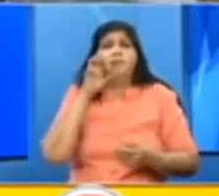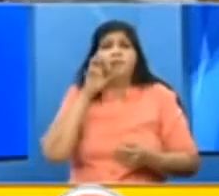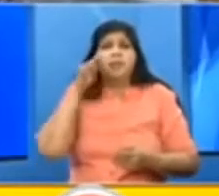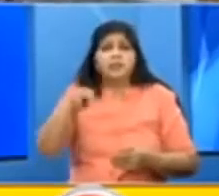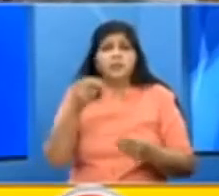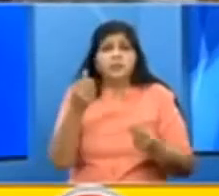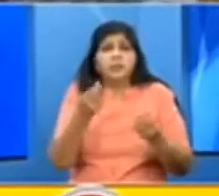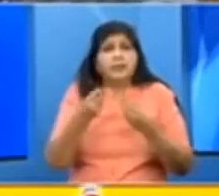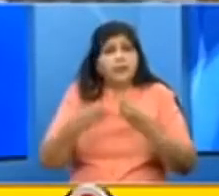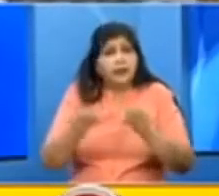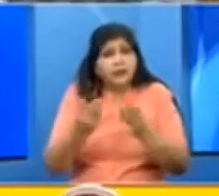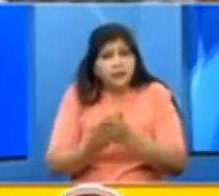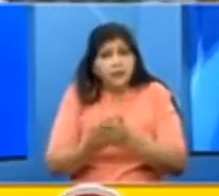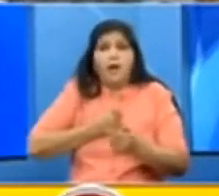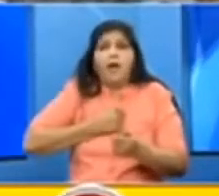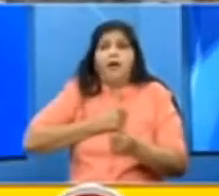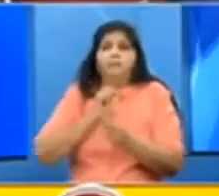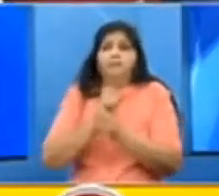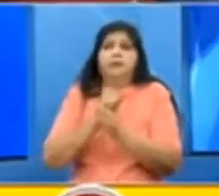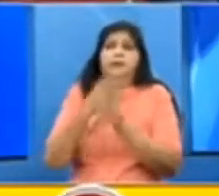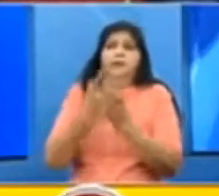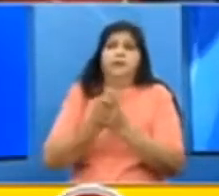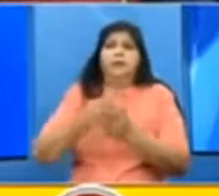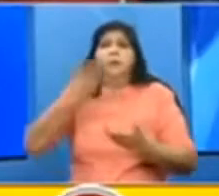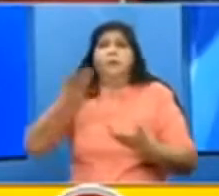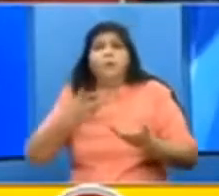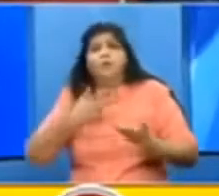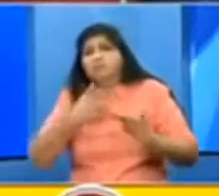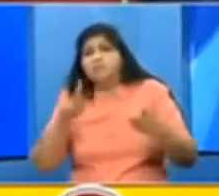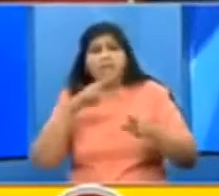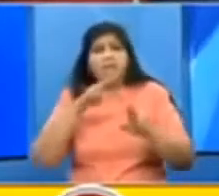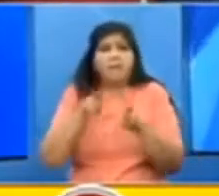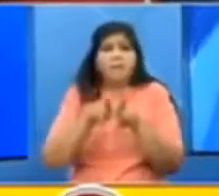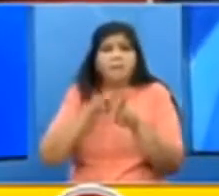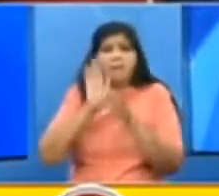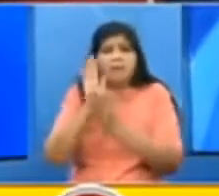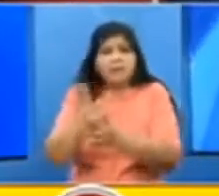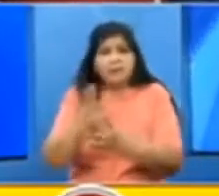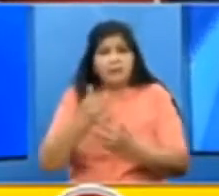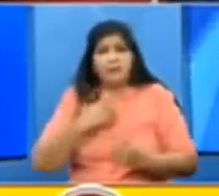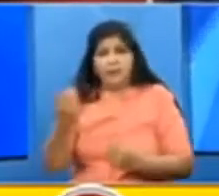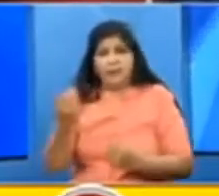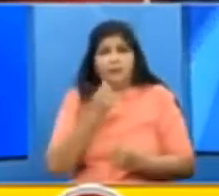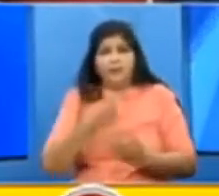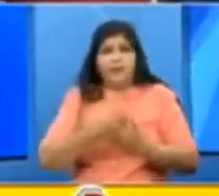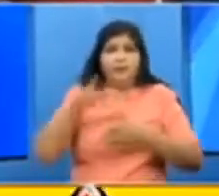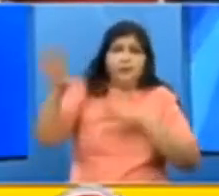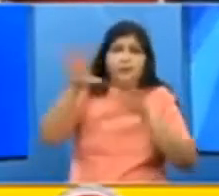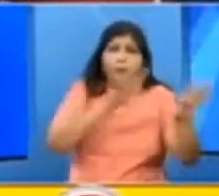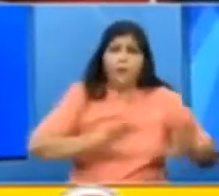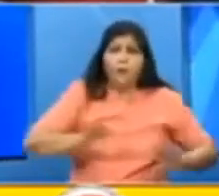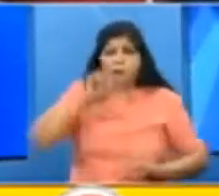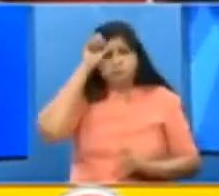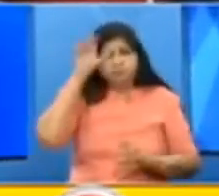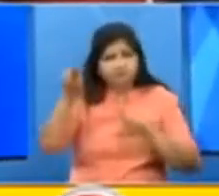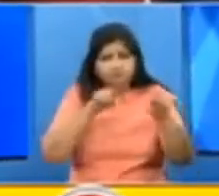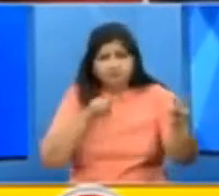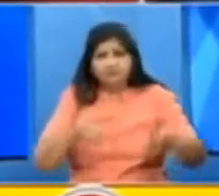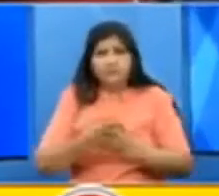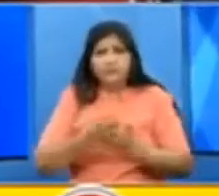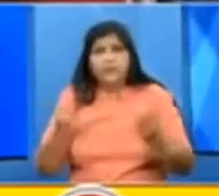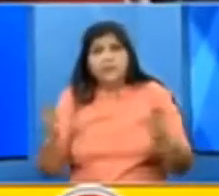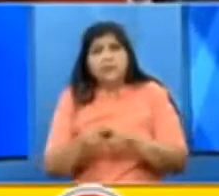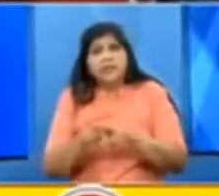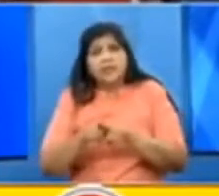में। ऐसे कितने ही और उदाहरण हैं। पूरे देश में कोने कोने में ऐसी कई